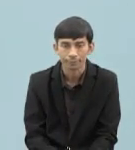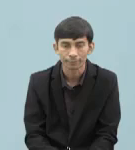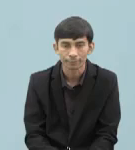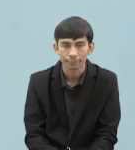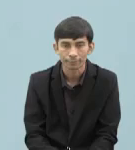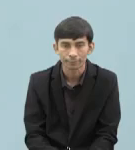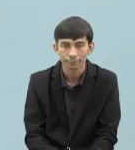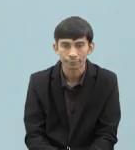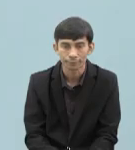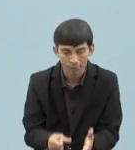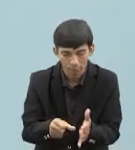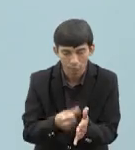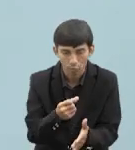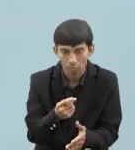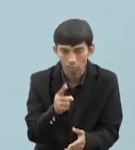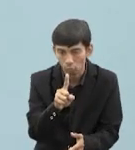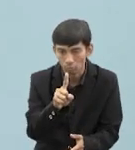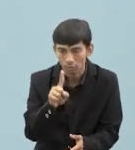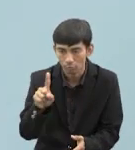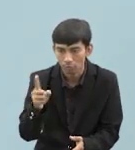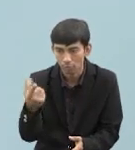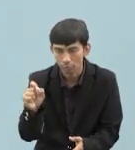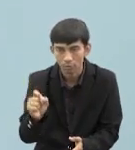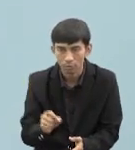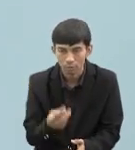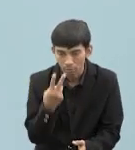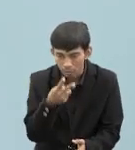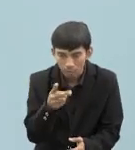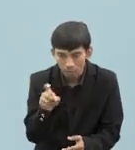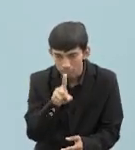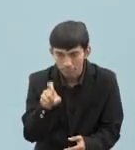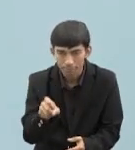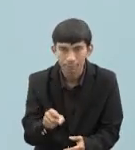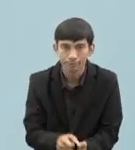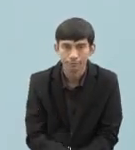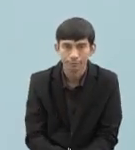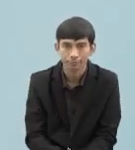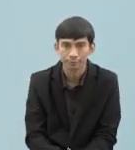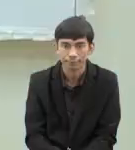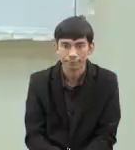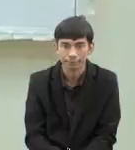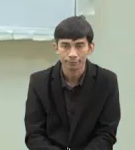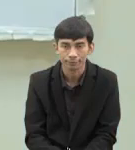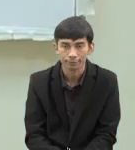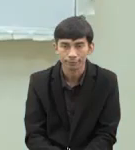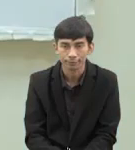nói tâm quan tìm rồi đáp con khơi tiệt cốn cứ con khơi sầm nụ mày nè chà